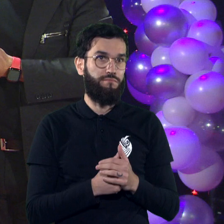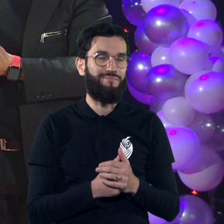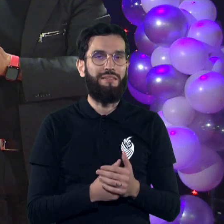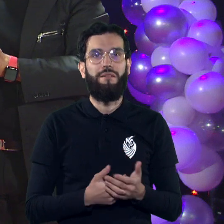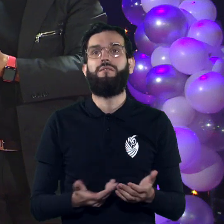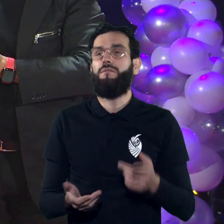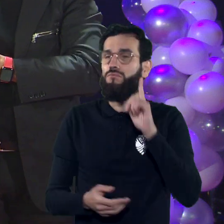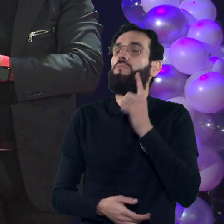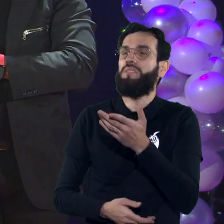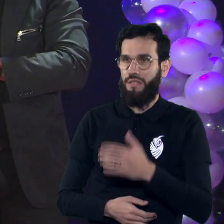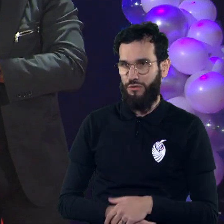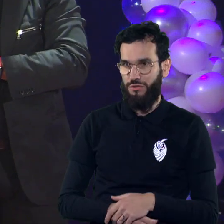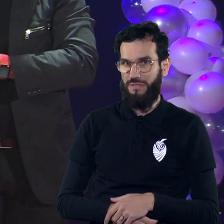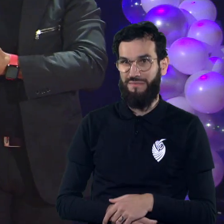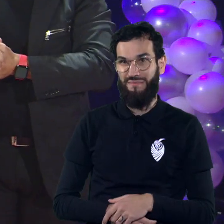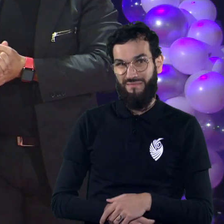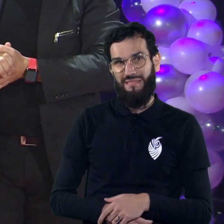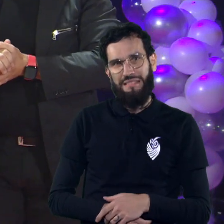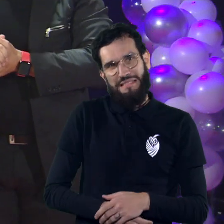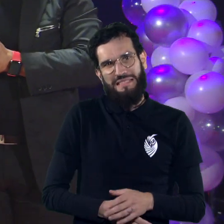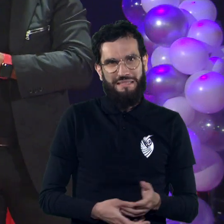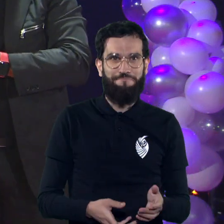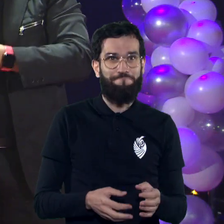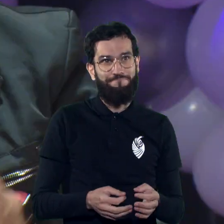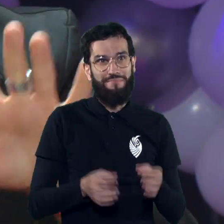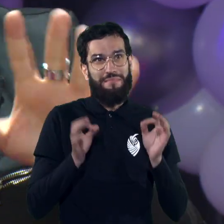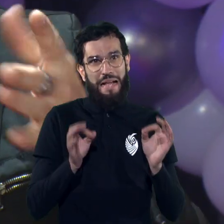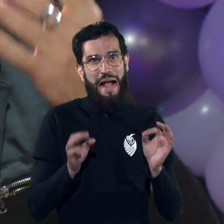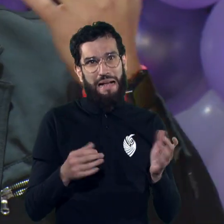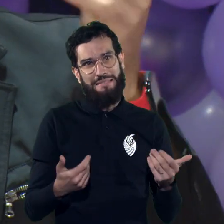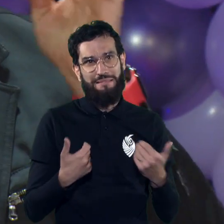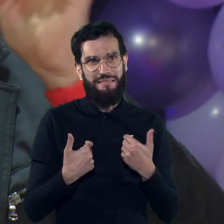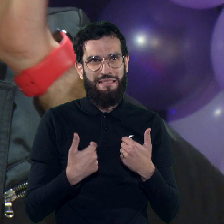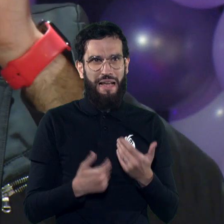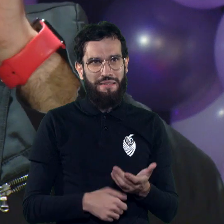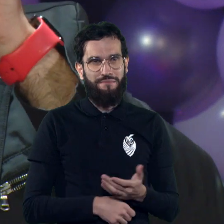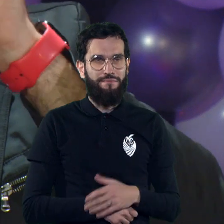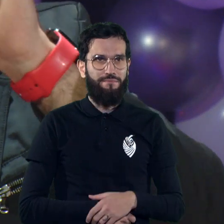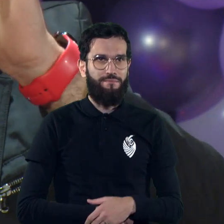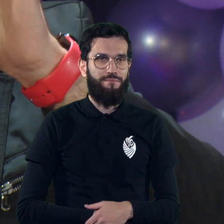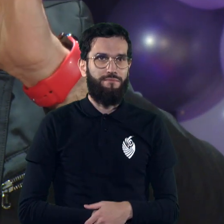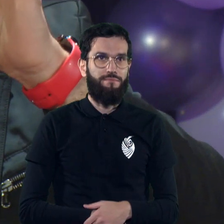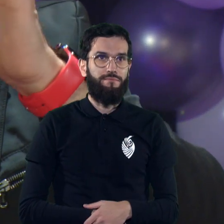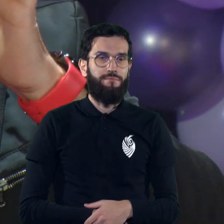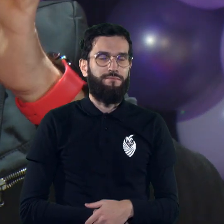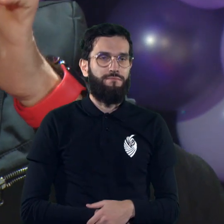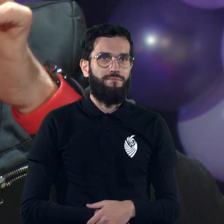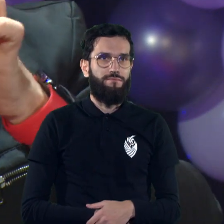ktorá možnosť je správna? Ja si myslím, že viem, ktorá je správna. Fuj.